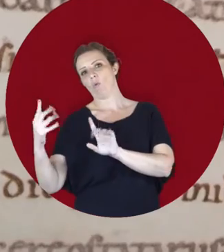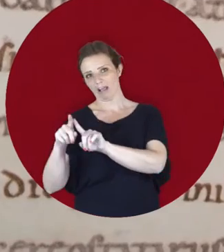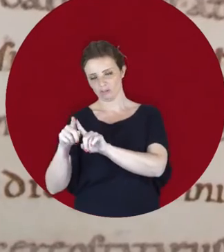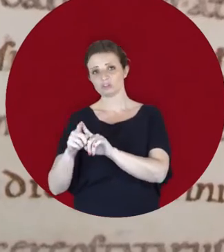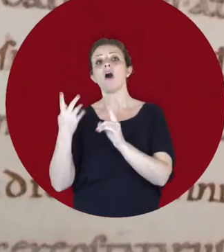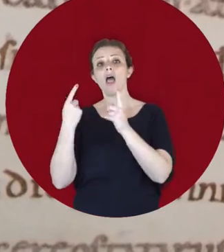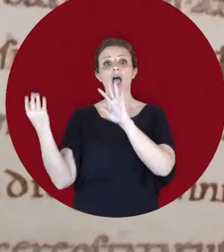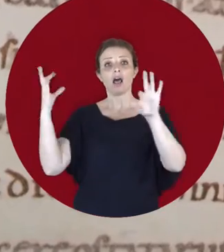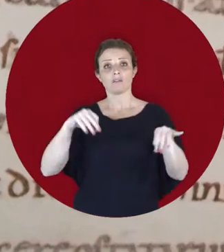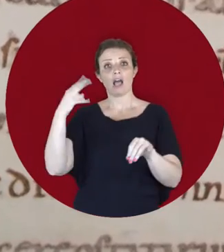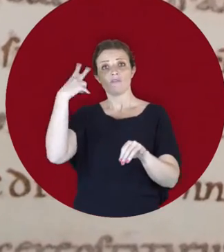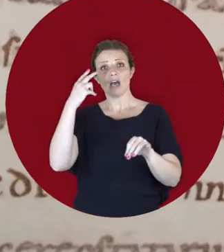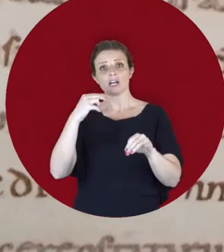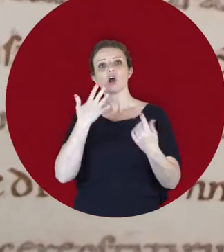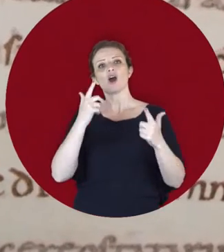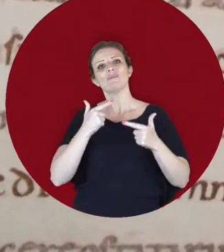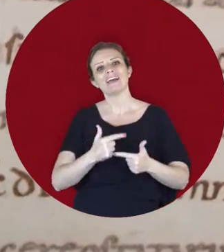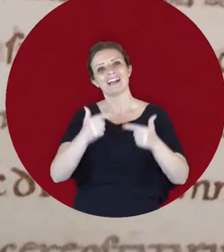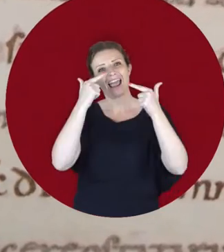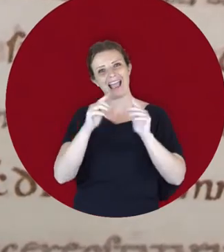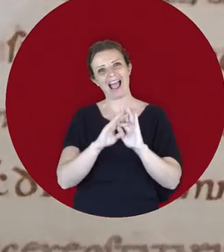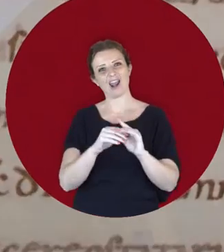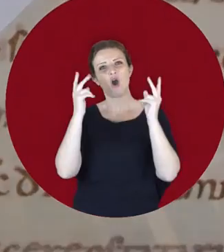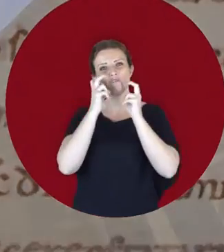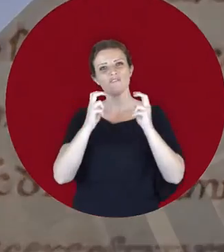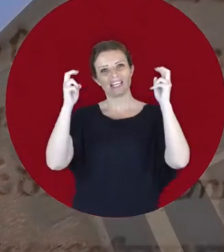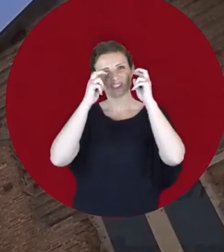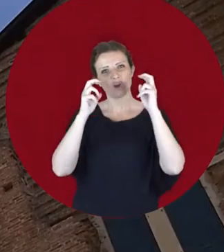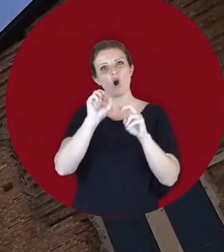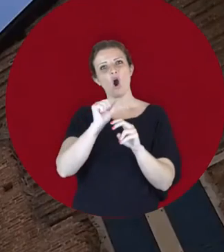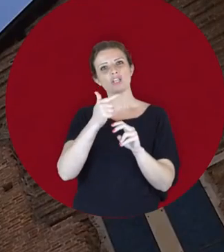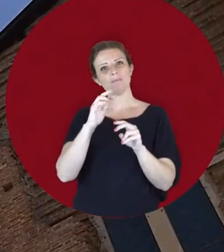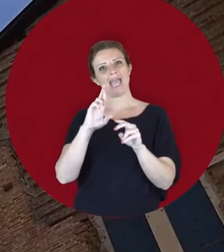972-994, e giunto a Verona in dono al vescovo Otberto,